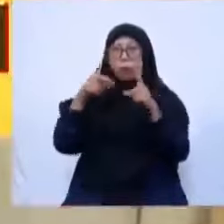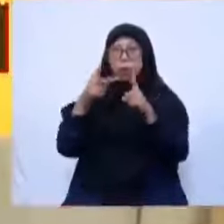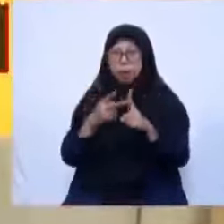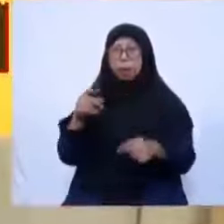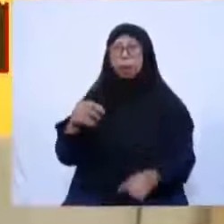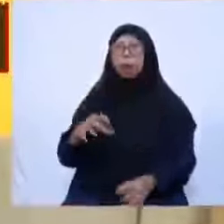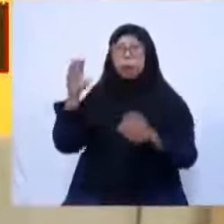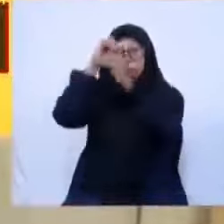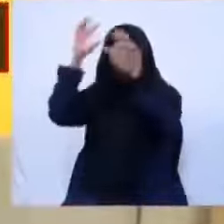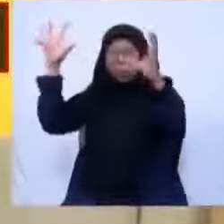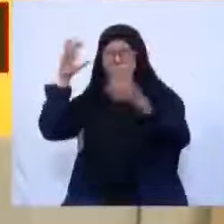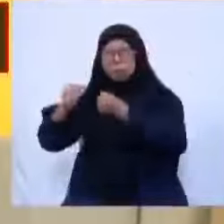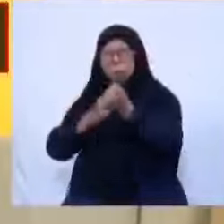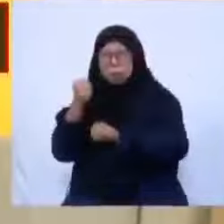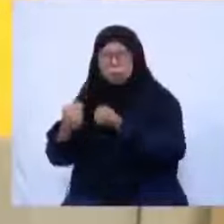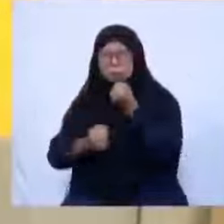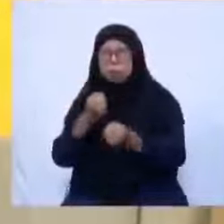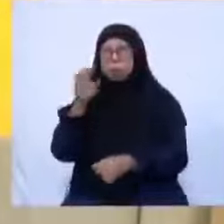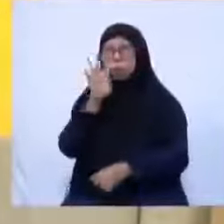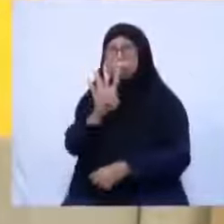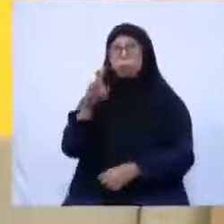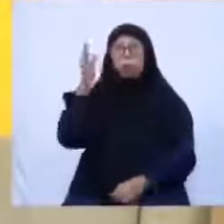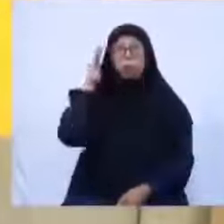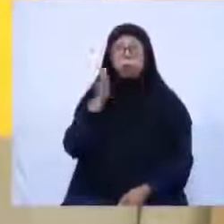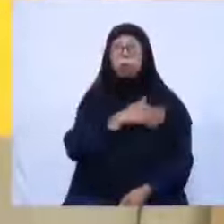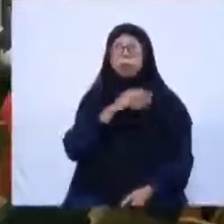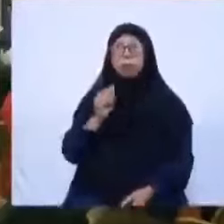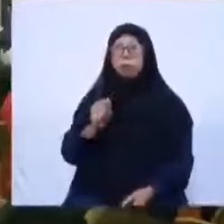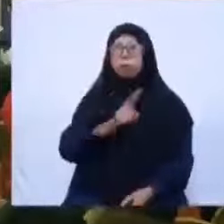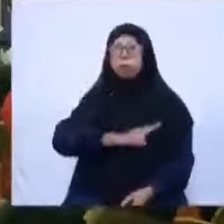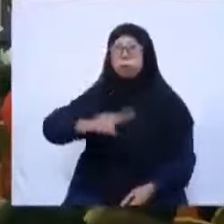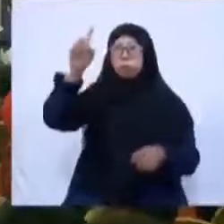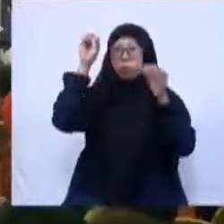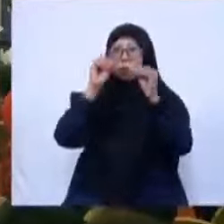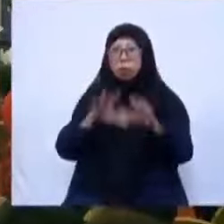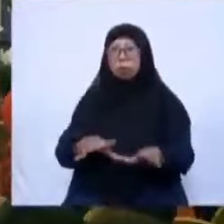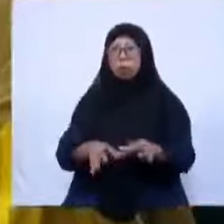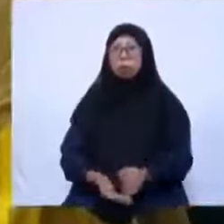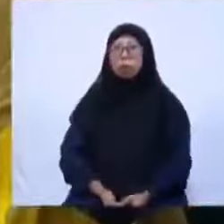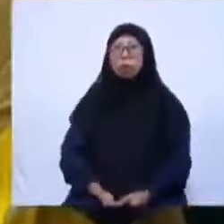pasangan nomor 4. Assalamualaikum warahmatullahi wabarakatuh. Baik, terima kasih.